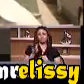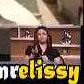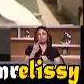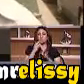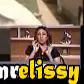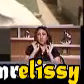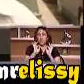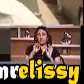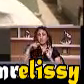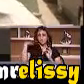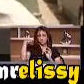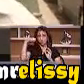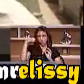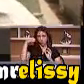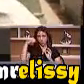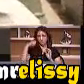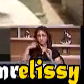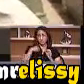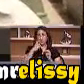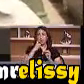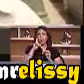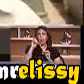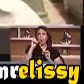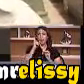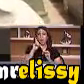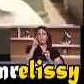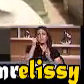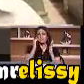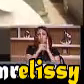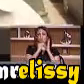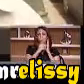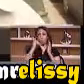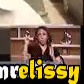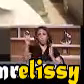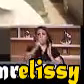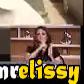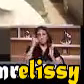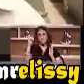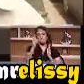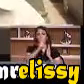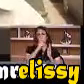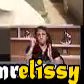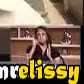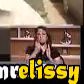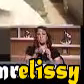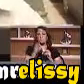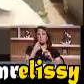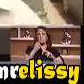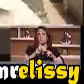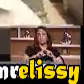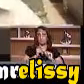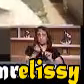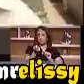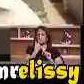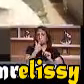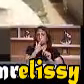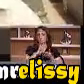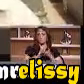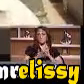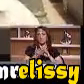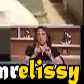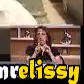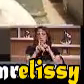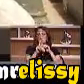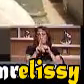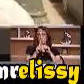الصحة، بقالي 15 يوم دايخ على لبدول امبول 10 ملي،